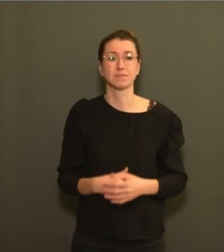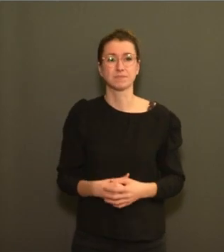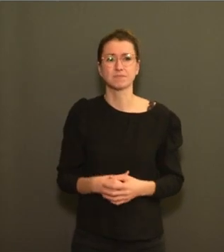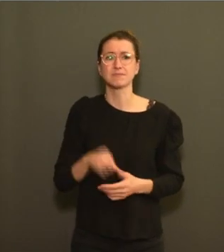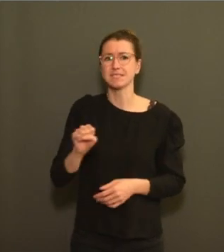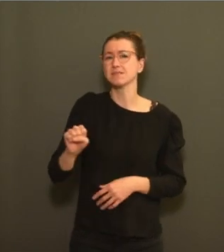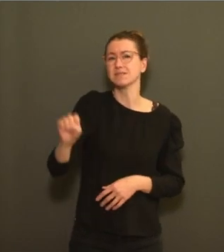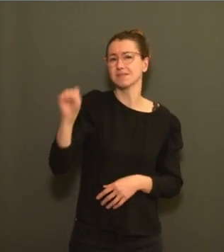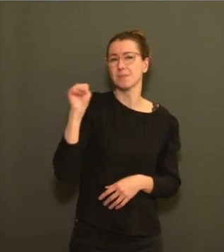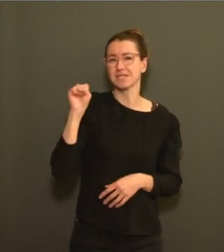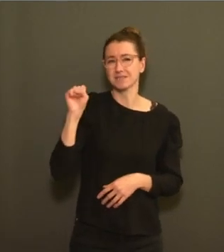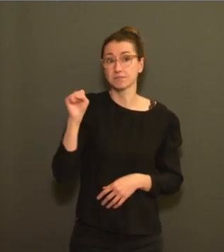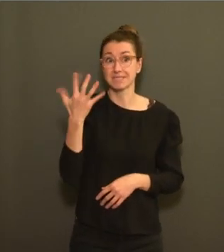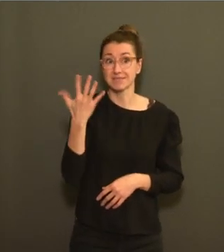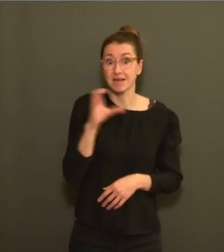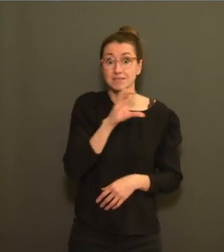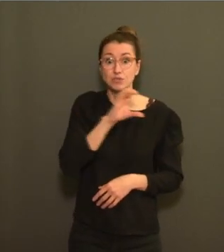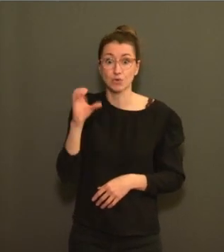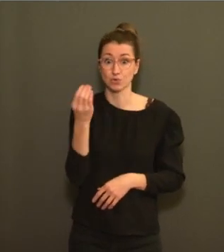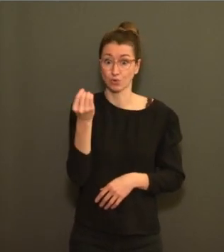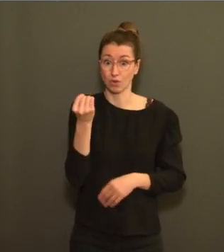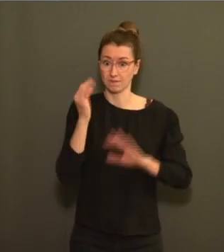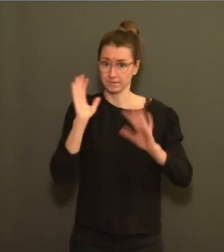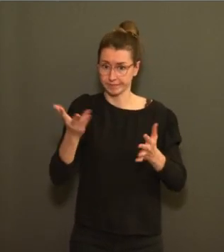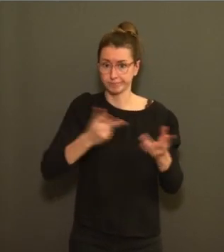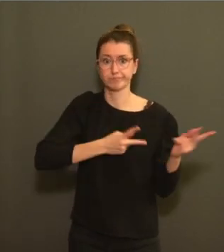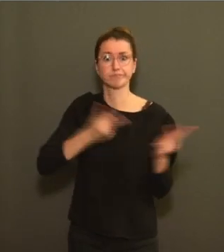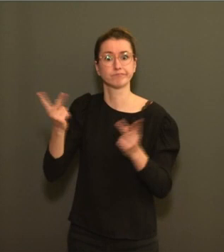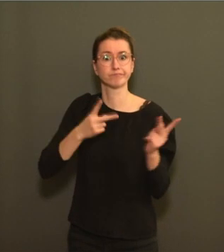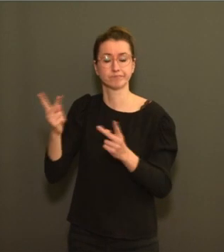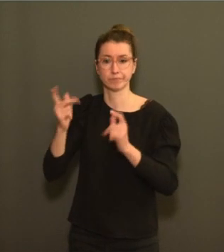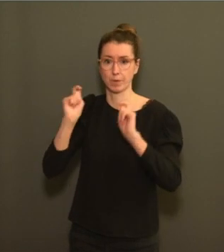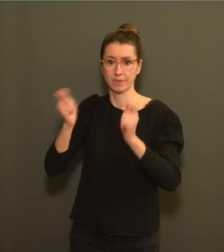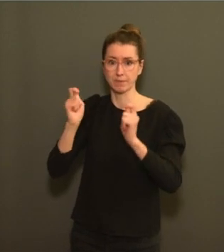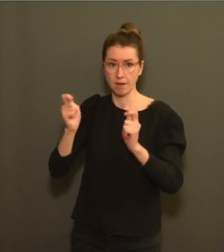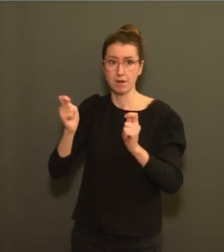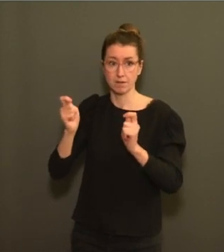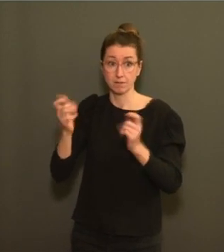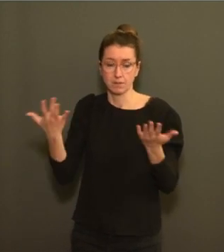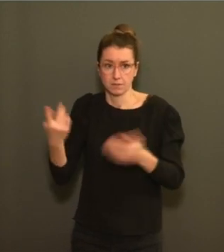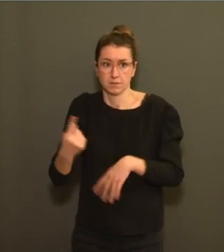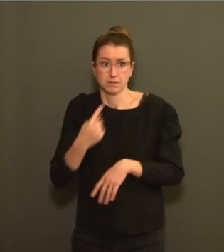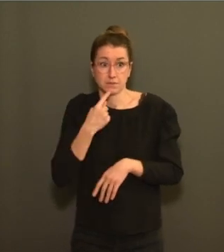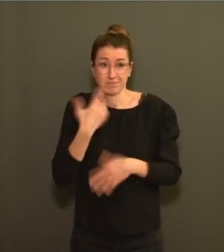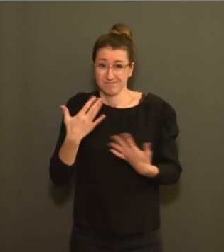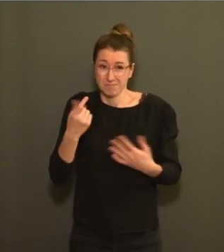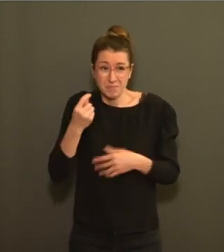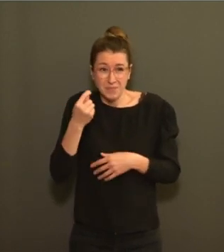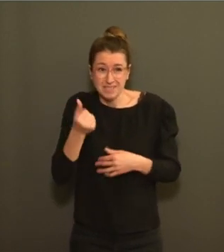nouvelles admissions à l'hôpital. Ceci est à une quarantaine de cas près l'équivalent du pic que l'on a